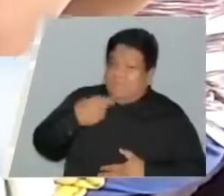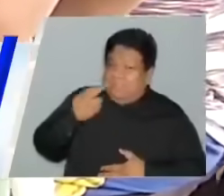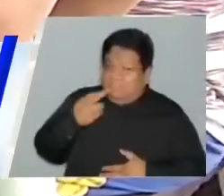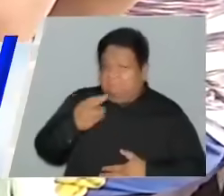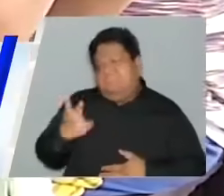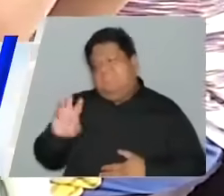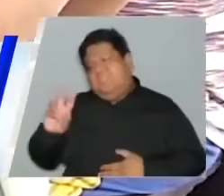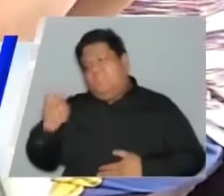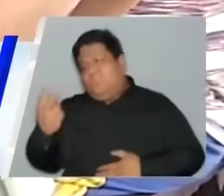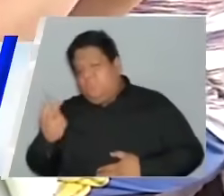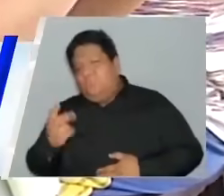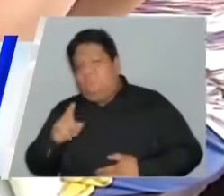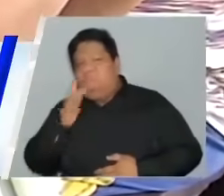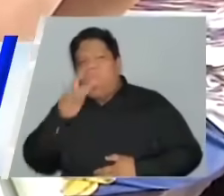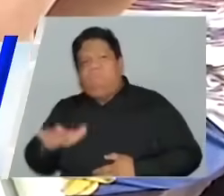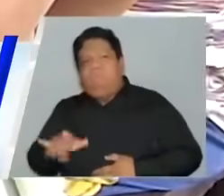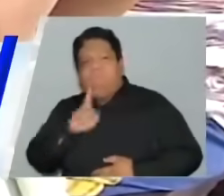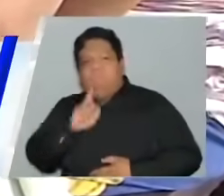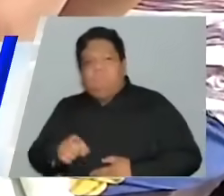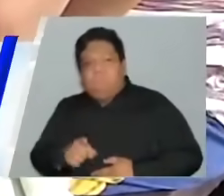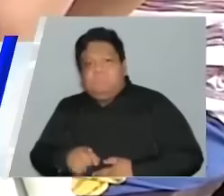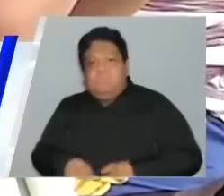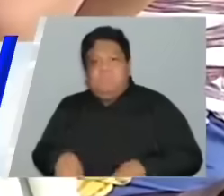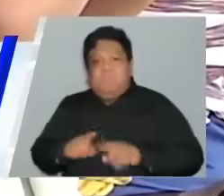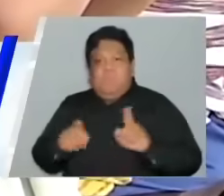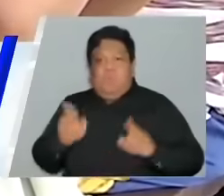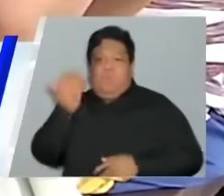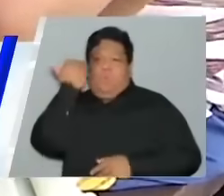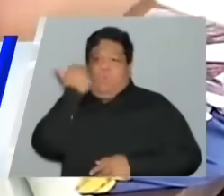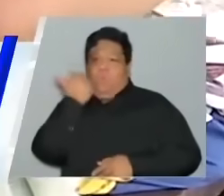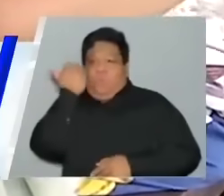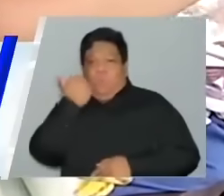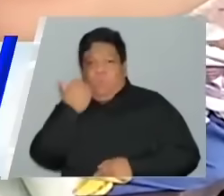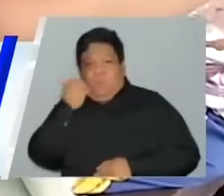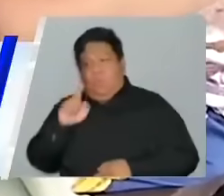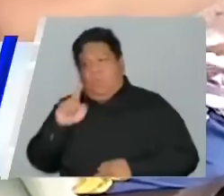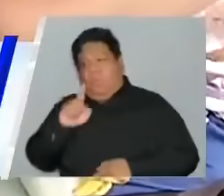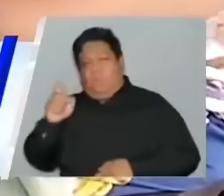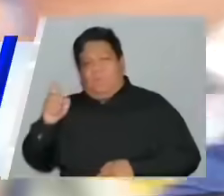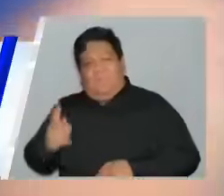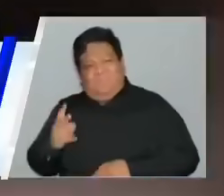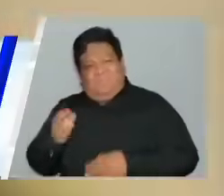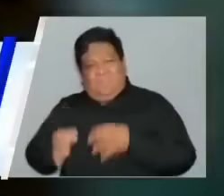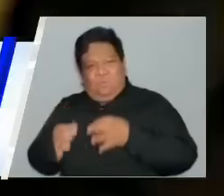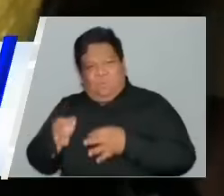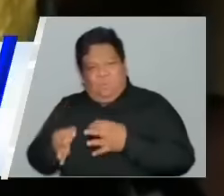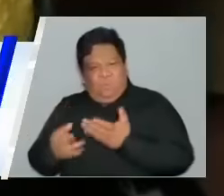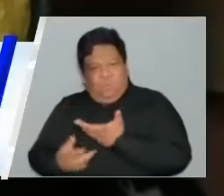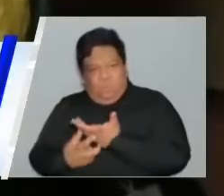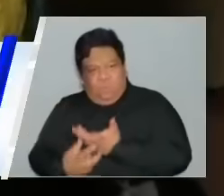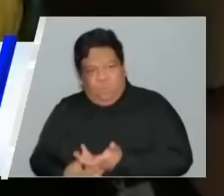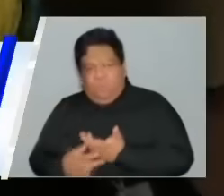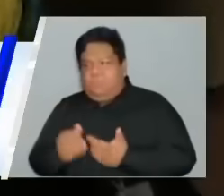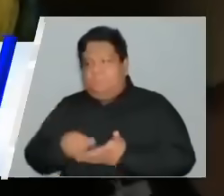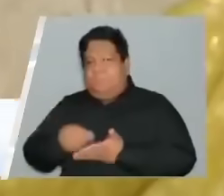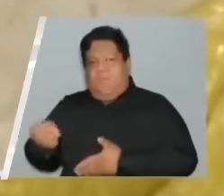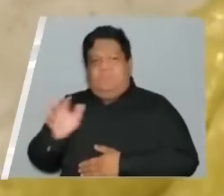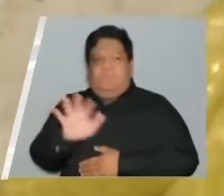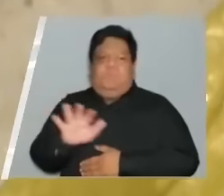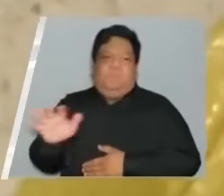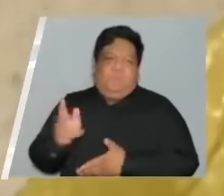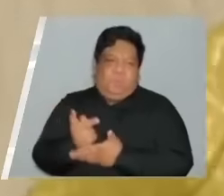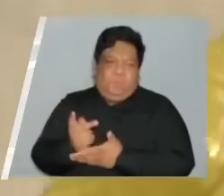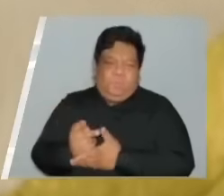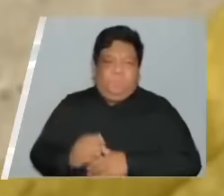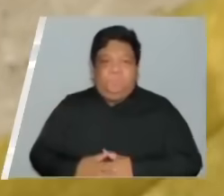yun. Pero kulang sa amin yung isa't kalahati. Kaya binibili namin yung tag 55. Rise inflation o pagmahal